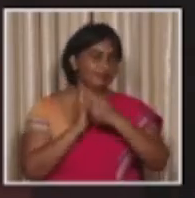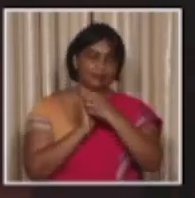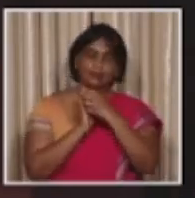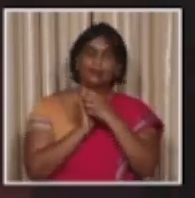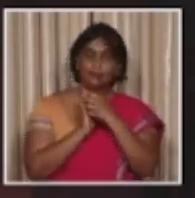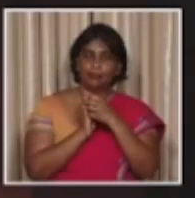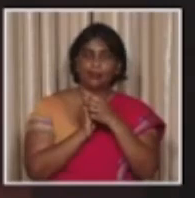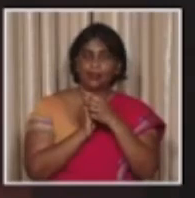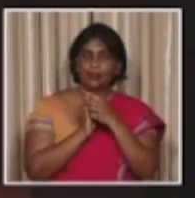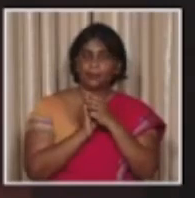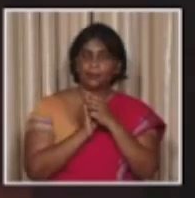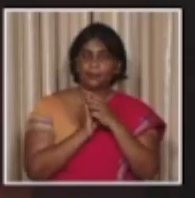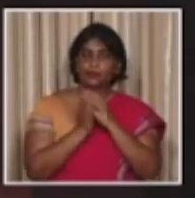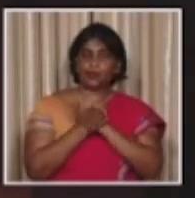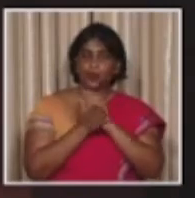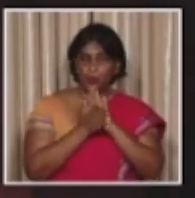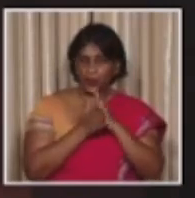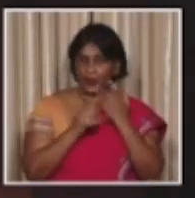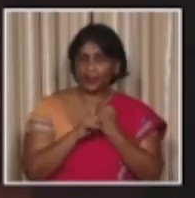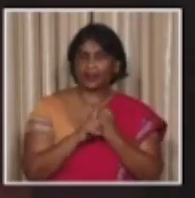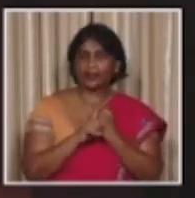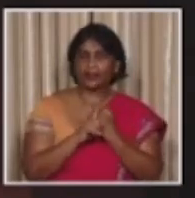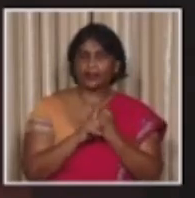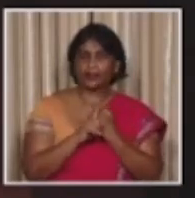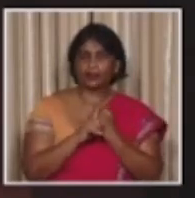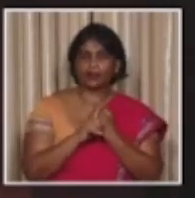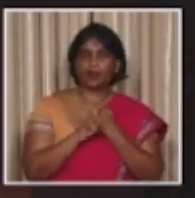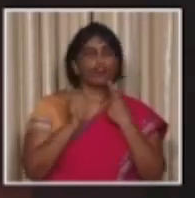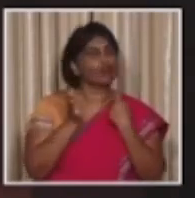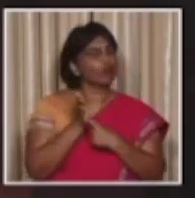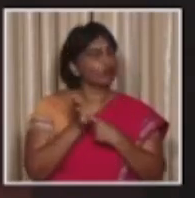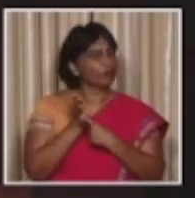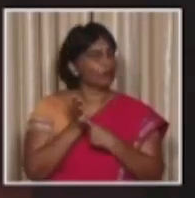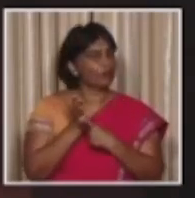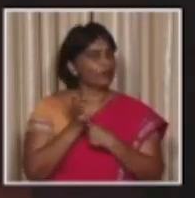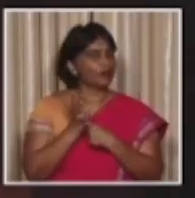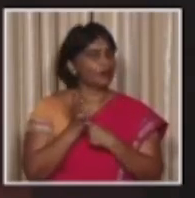නාරංගල්ල හොරකැලේ මාටින් රුක්කත්තන